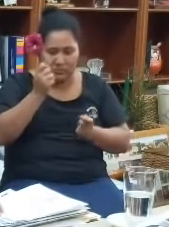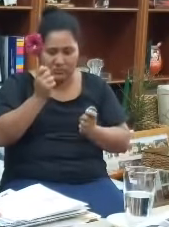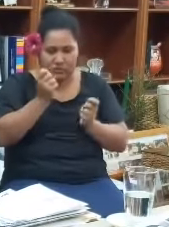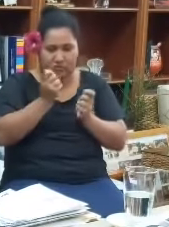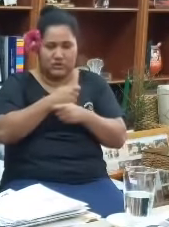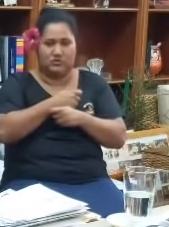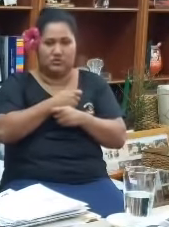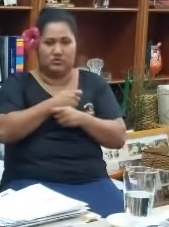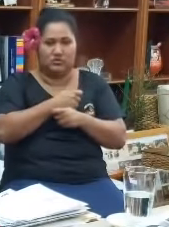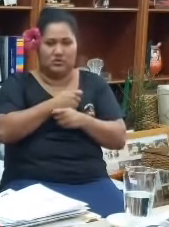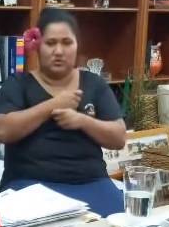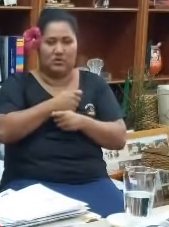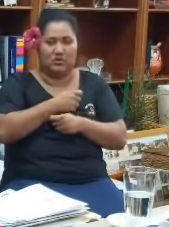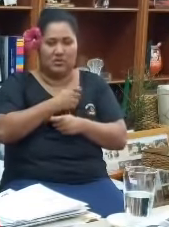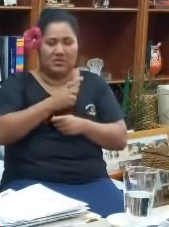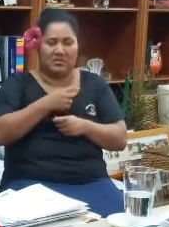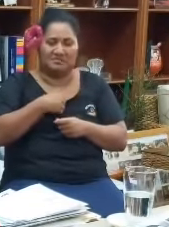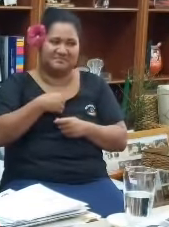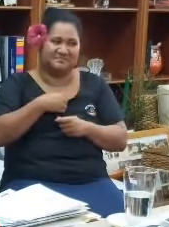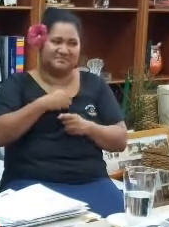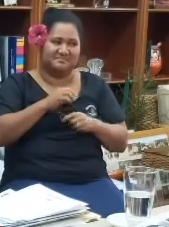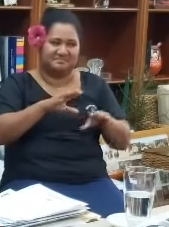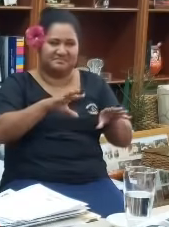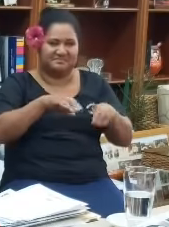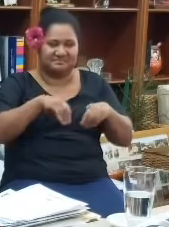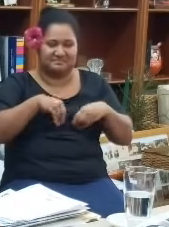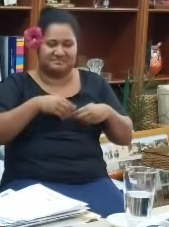li liwe se lo la to bola